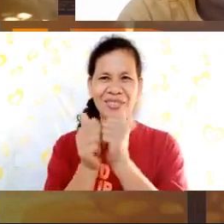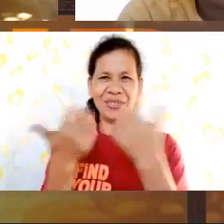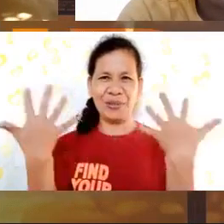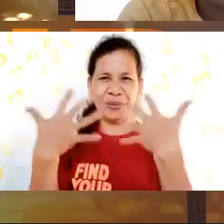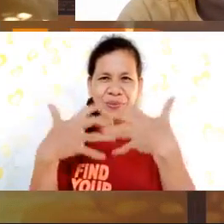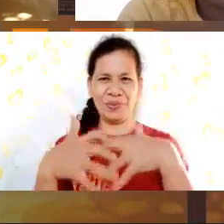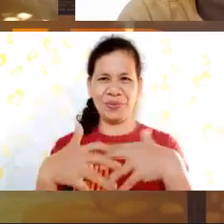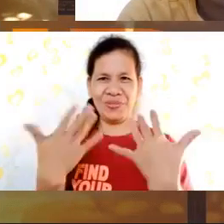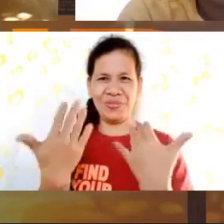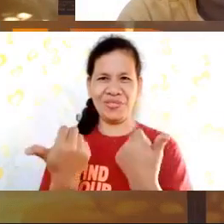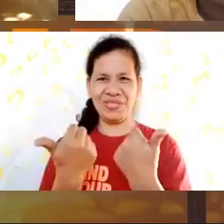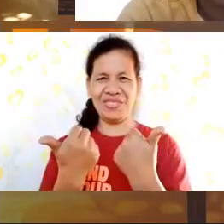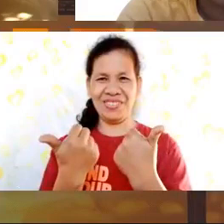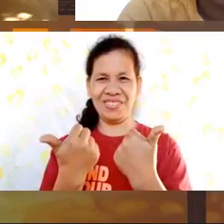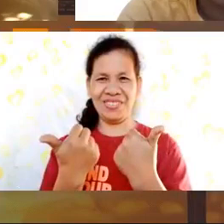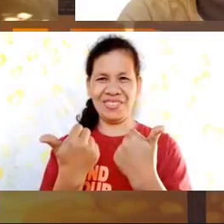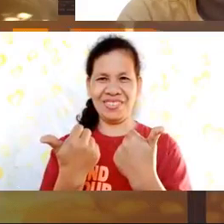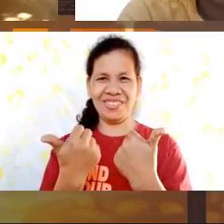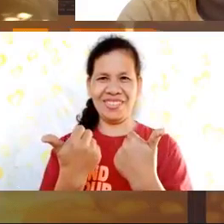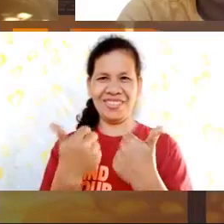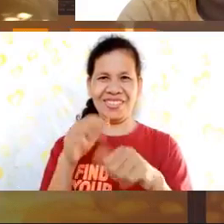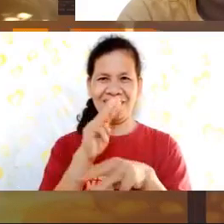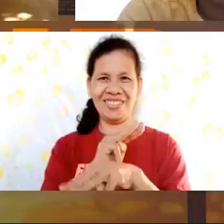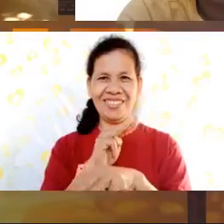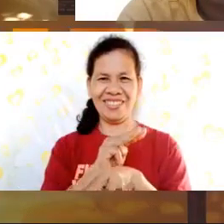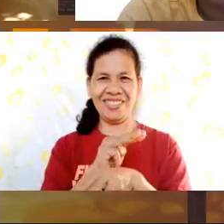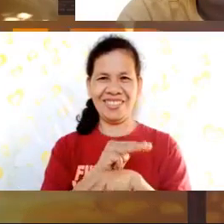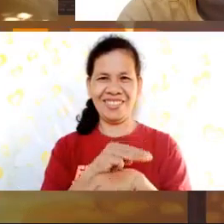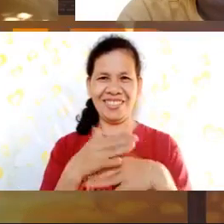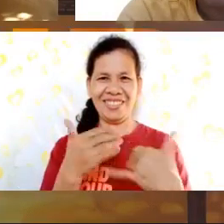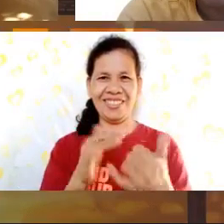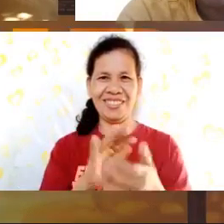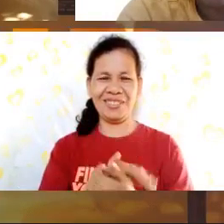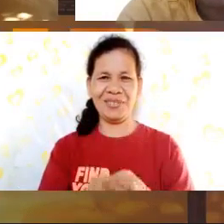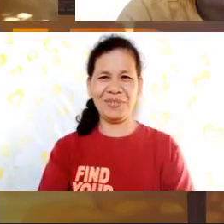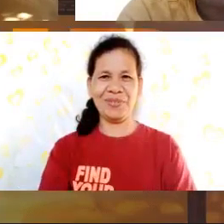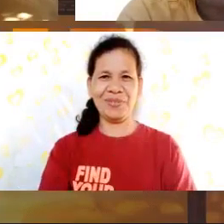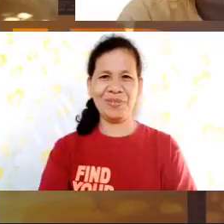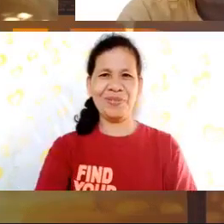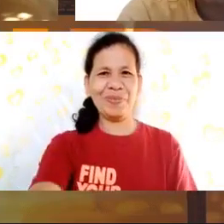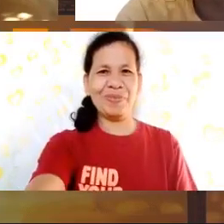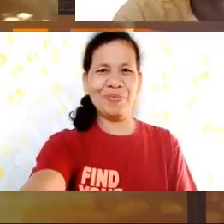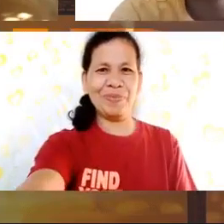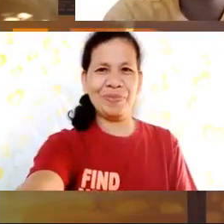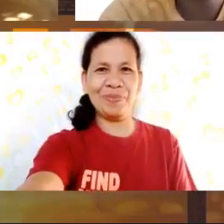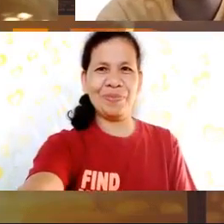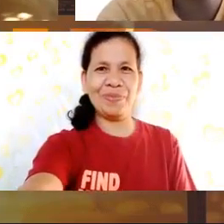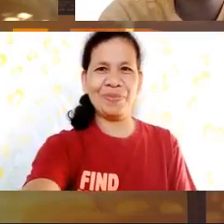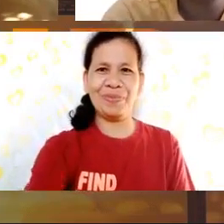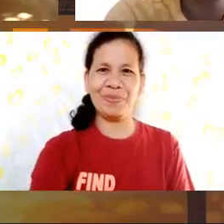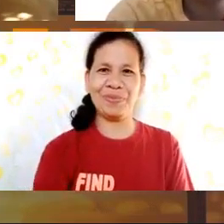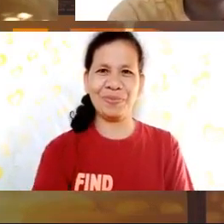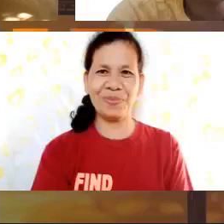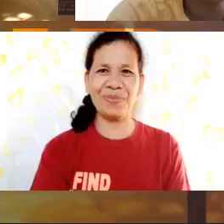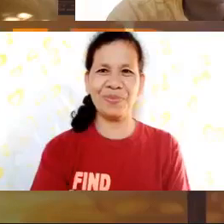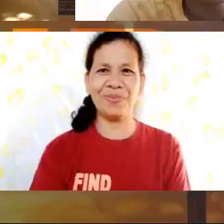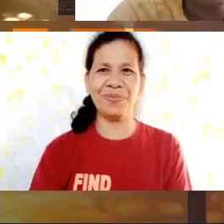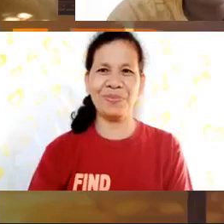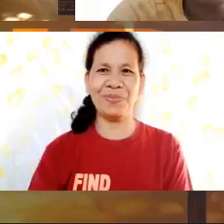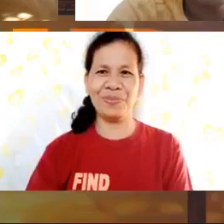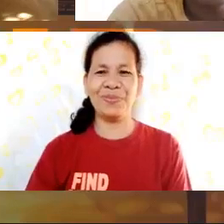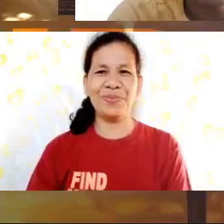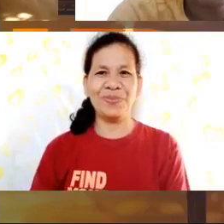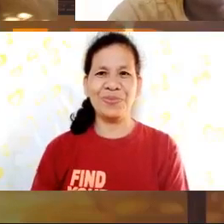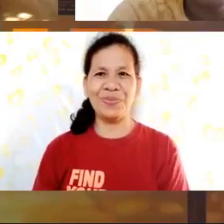ating ministry. Okay, at ating pakinggan, ating pong tagapagsalin sa kapakanan ng ating mga kaibigan at